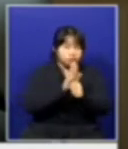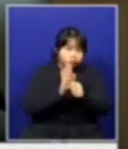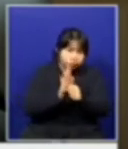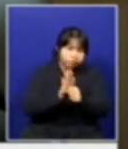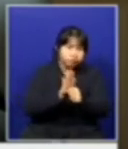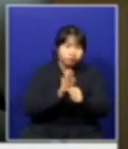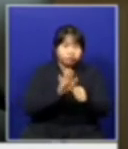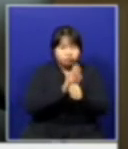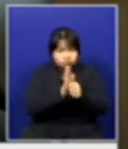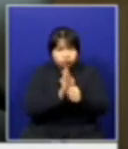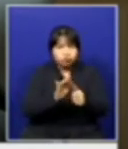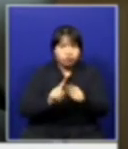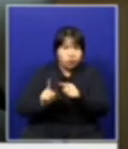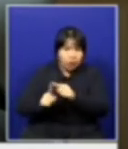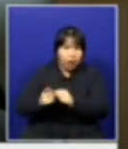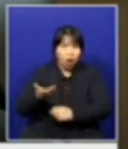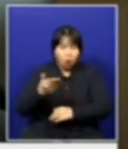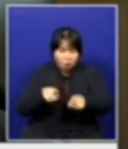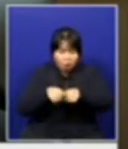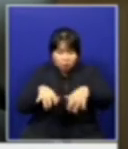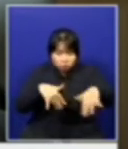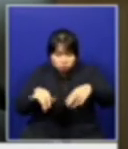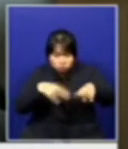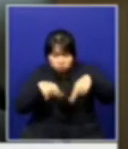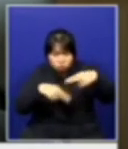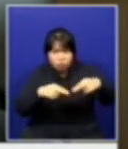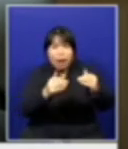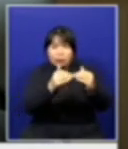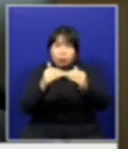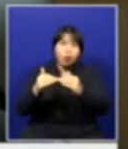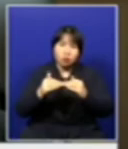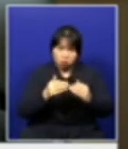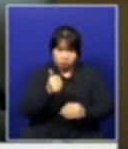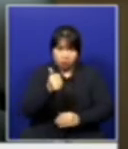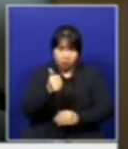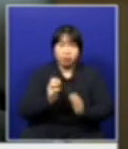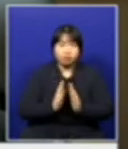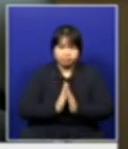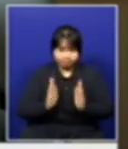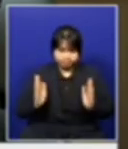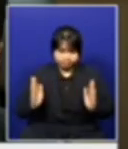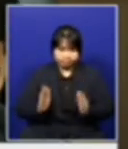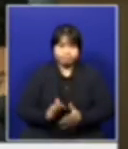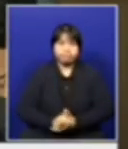องนะฮะดูแลประชาชนให้ทั่วถึงด้วยนะครับขอบพระคุณครับ